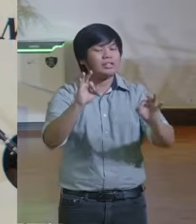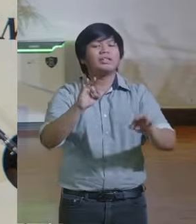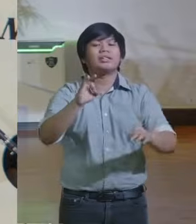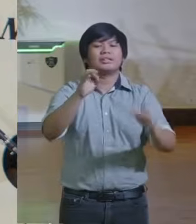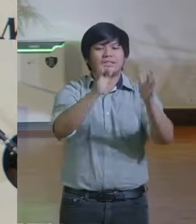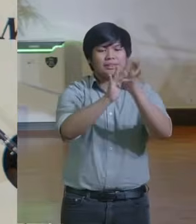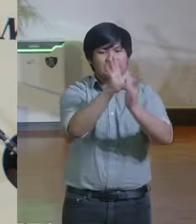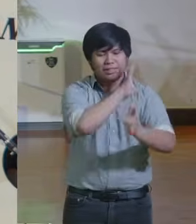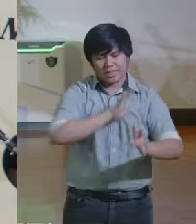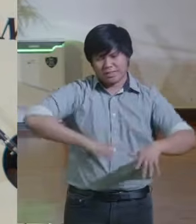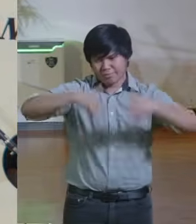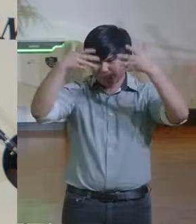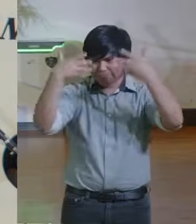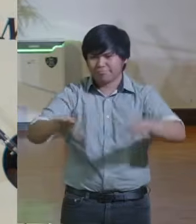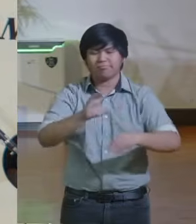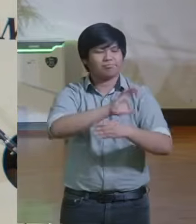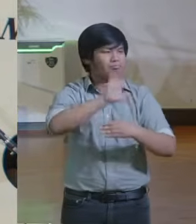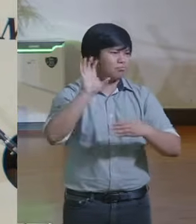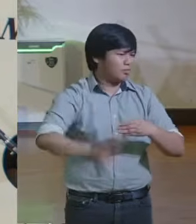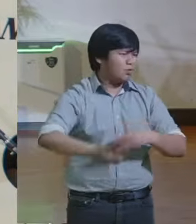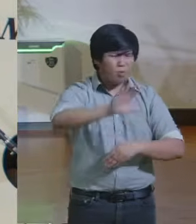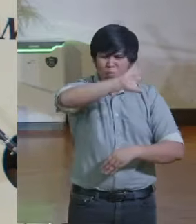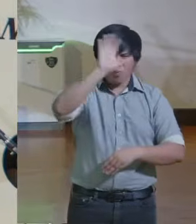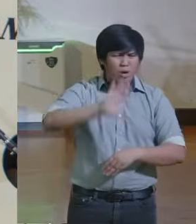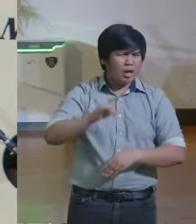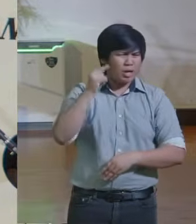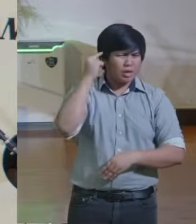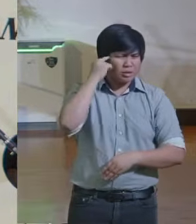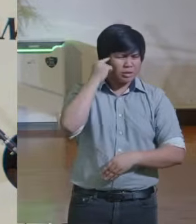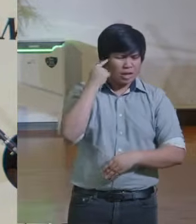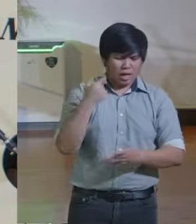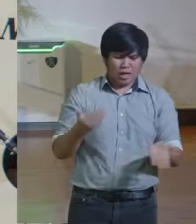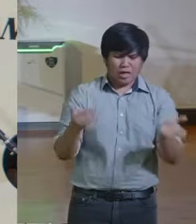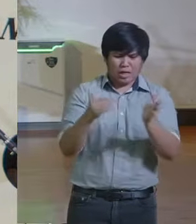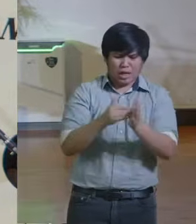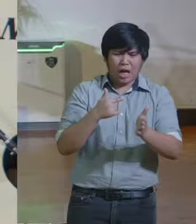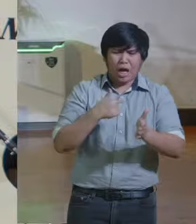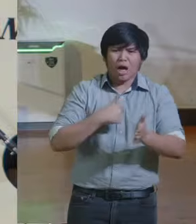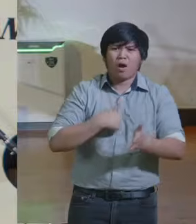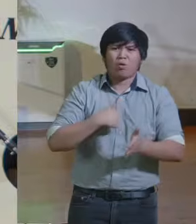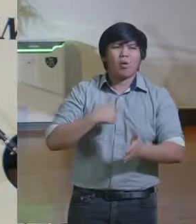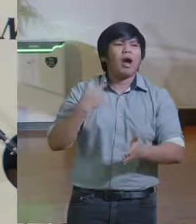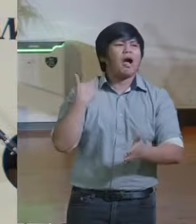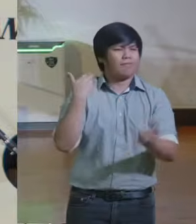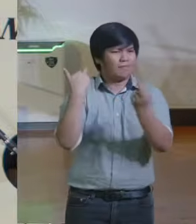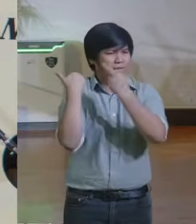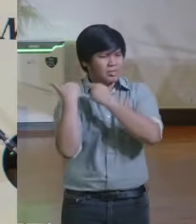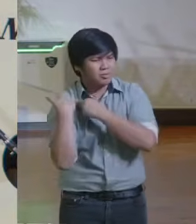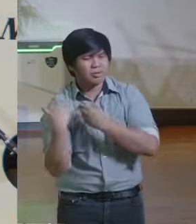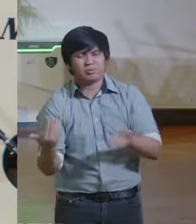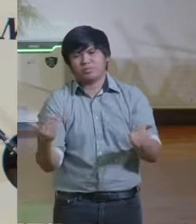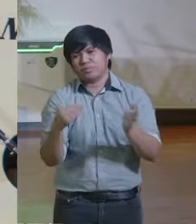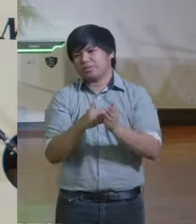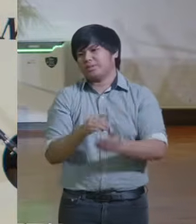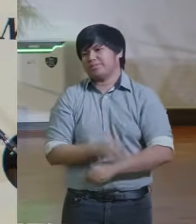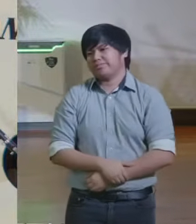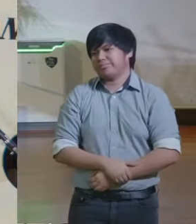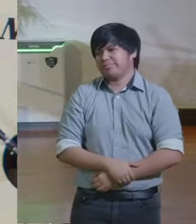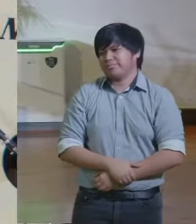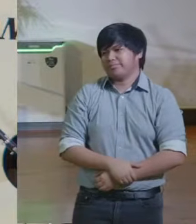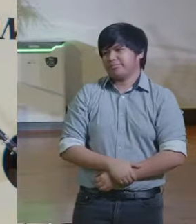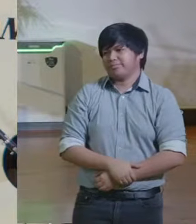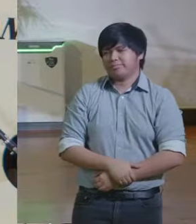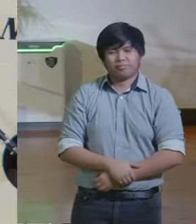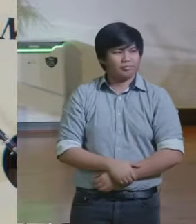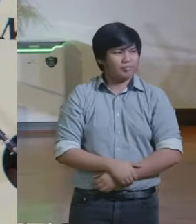us free. Do not submit again to a yoke of slavery. Ito